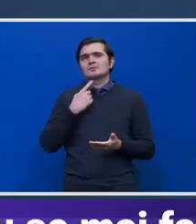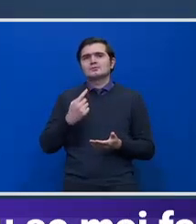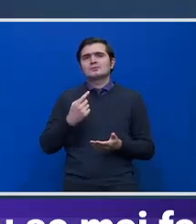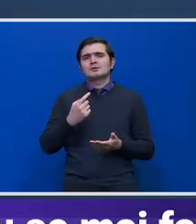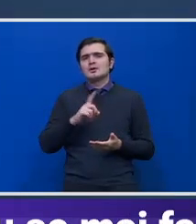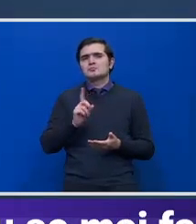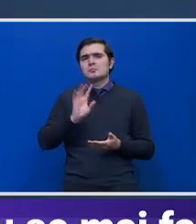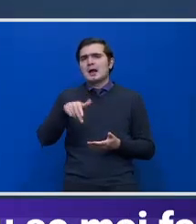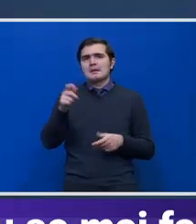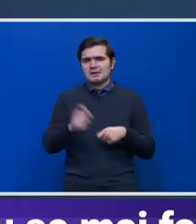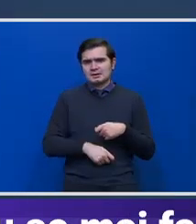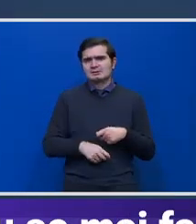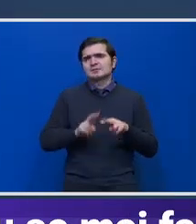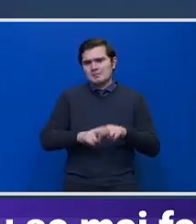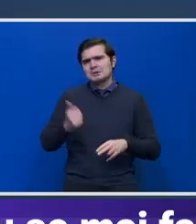percepi penalități.